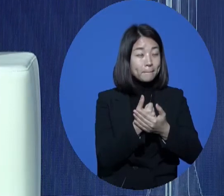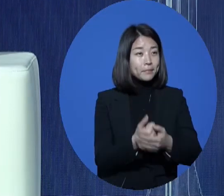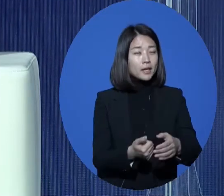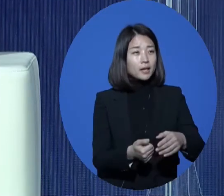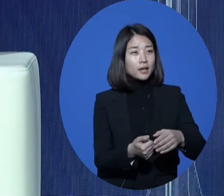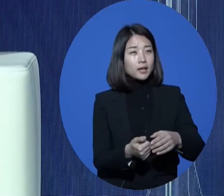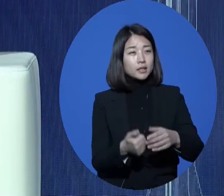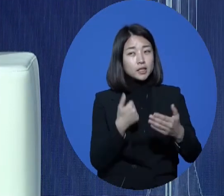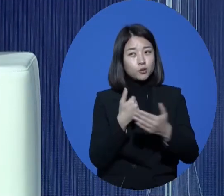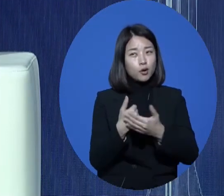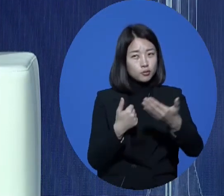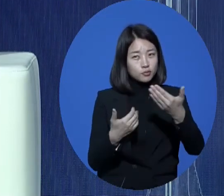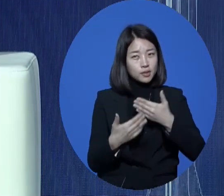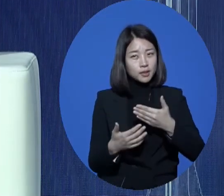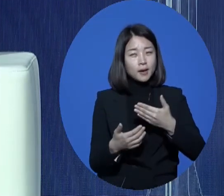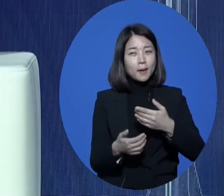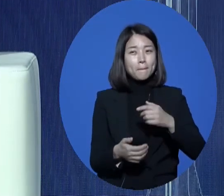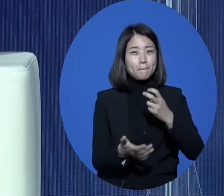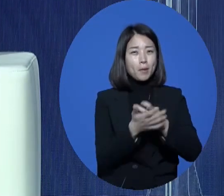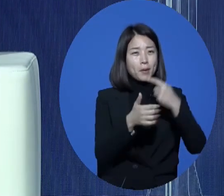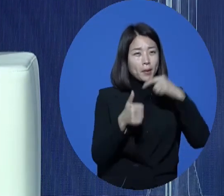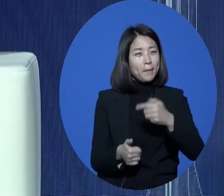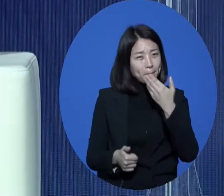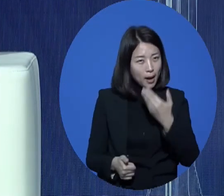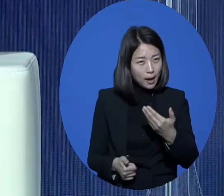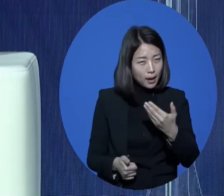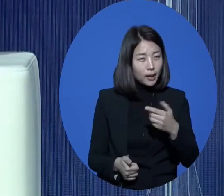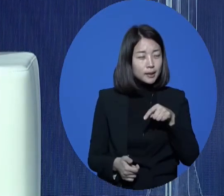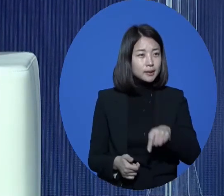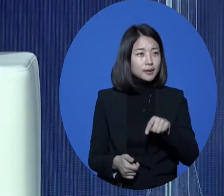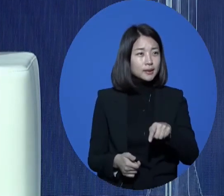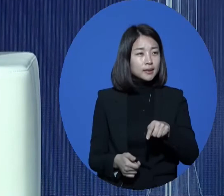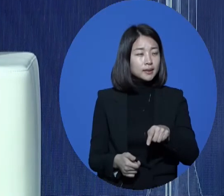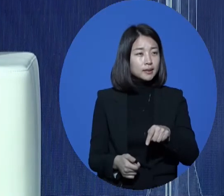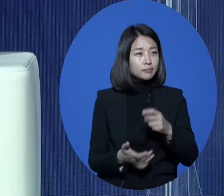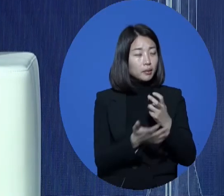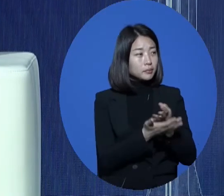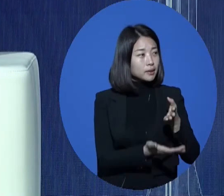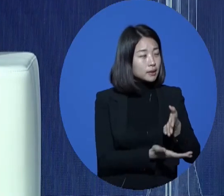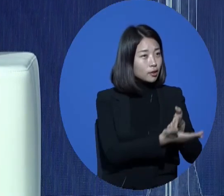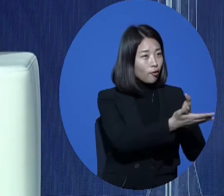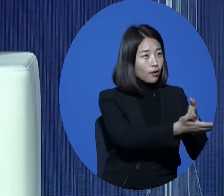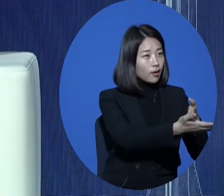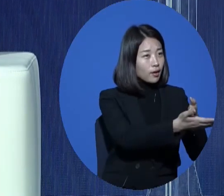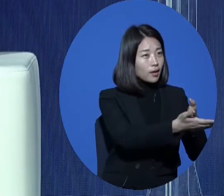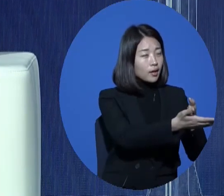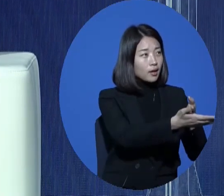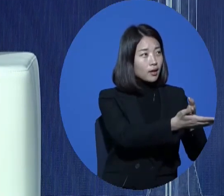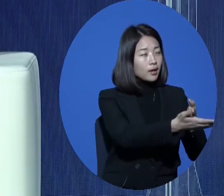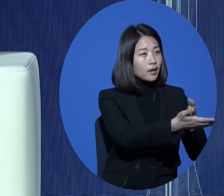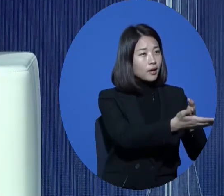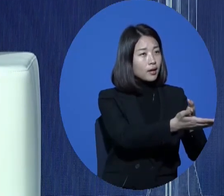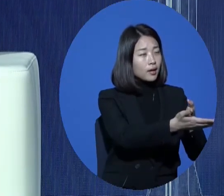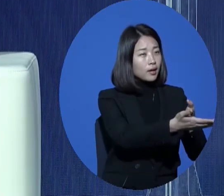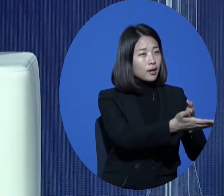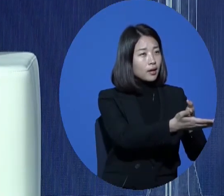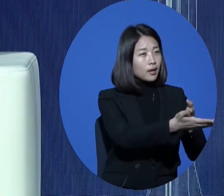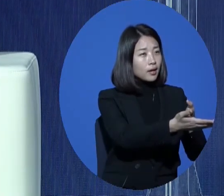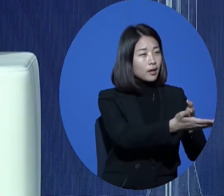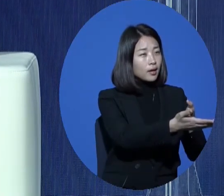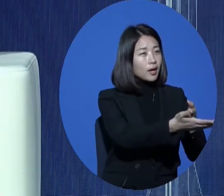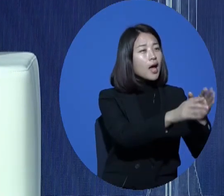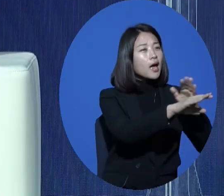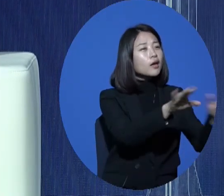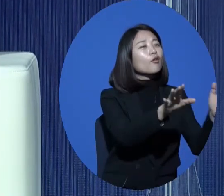보건복지부에. 그리고 이 지침이 이 세팅이 되려면 시간이 얼마나